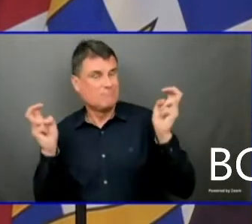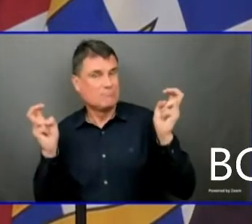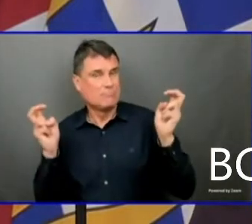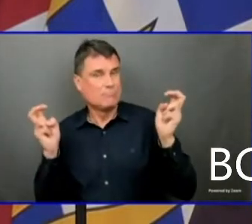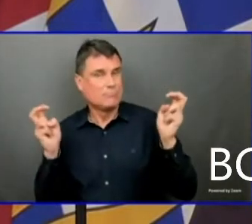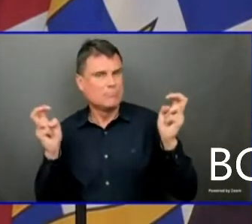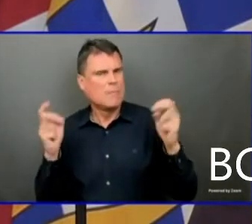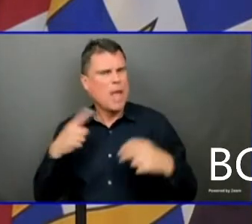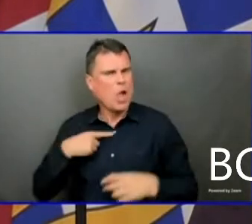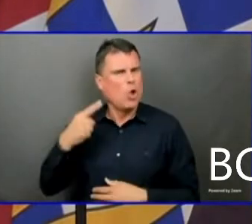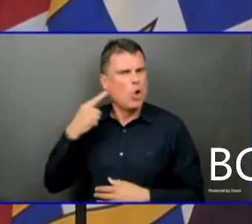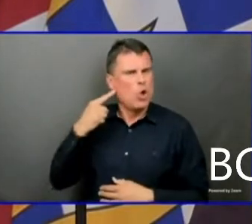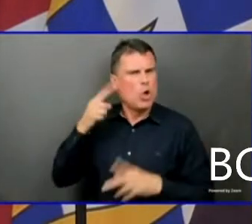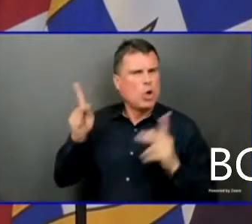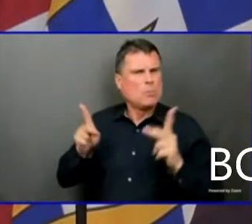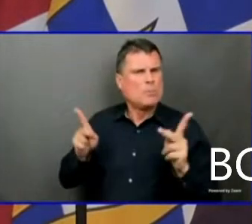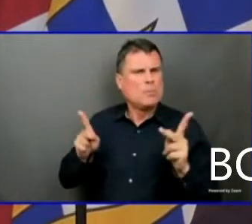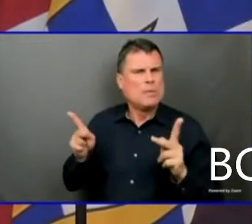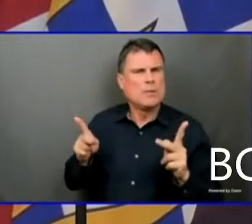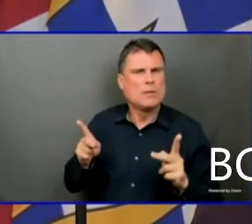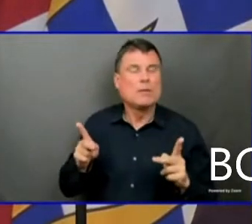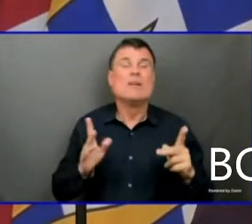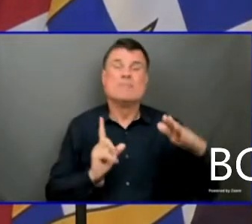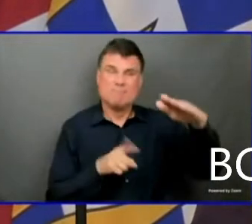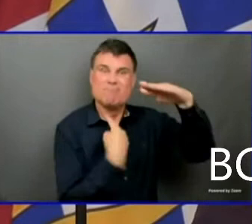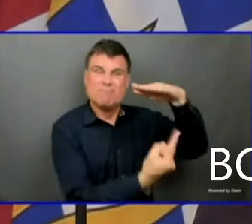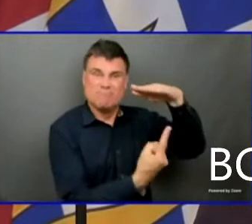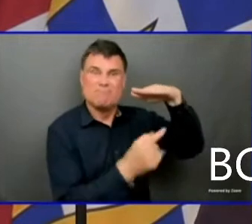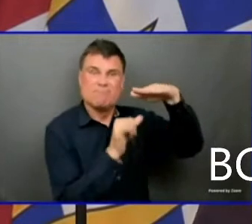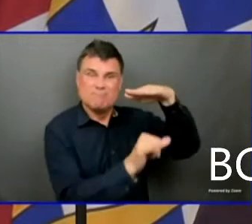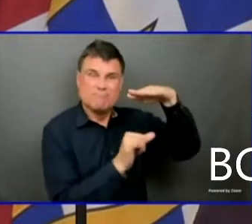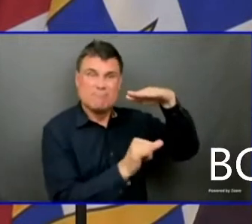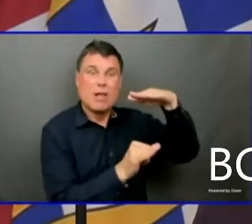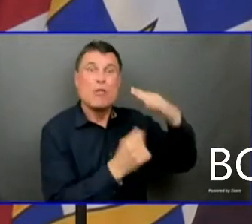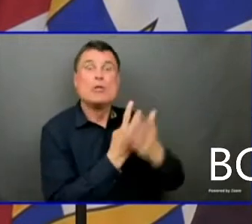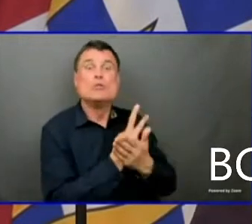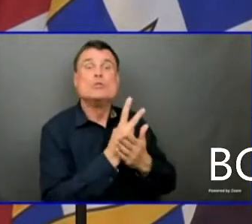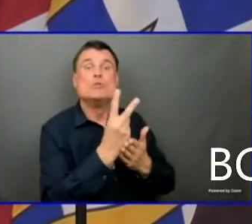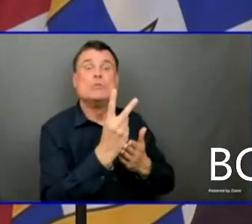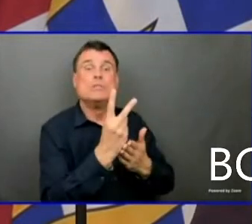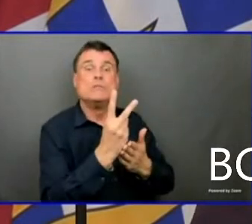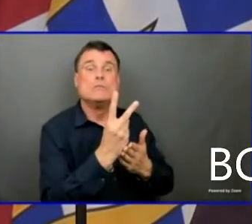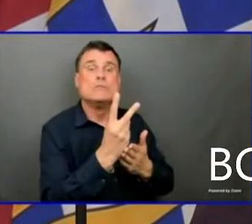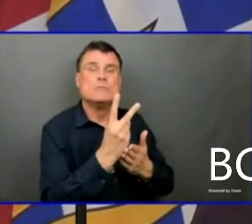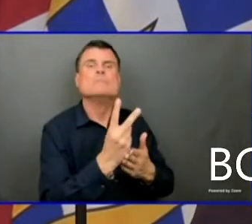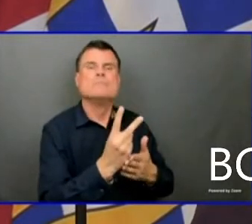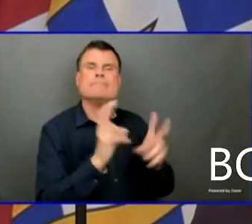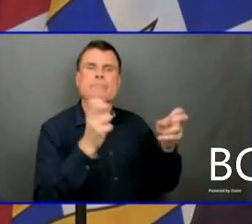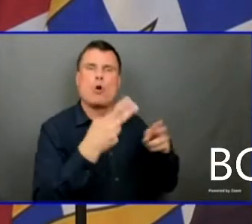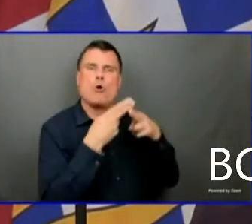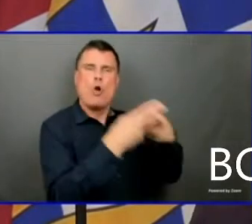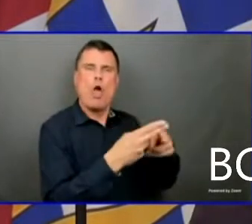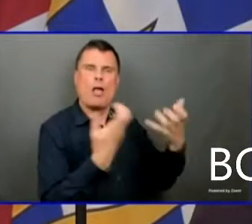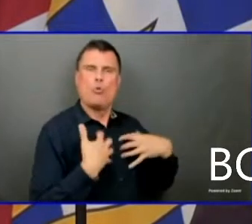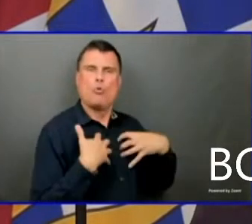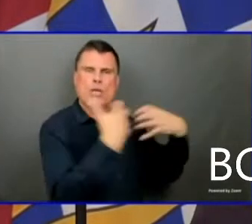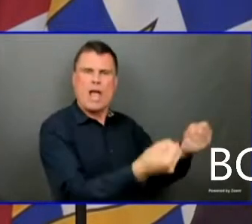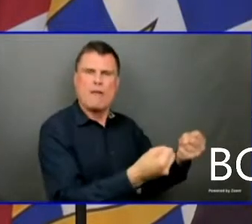事， self-isolating. So first of all, just clarify, 13 deaths, is that the accurate number? And